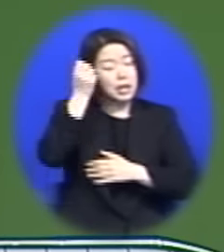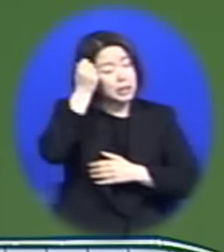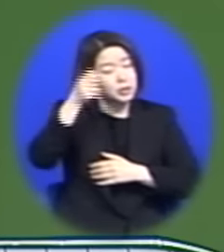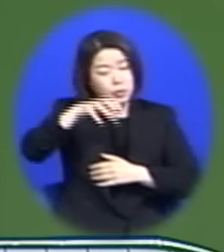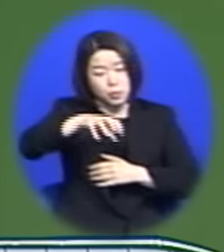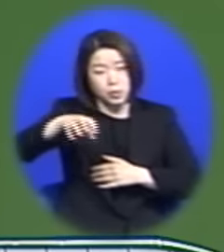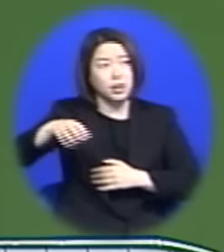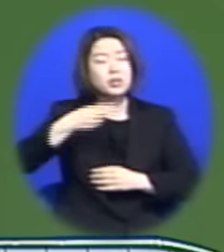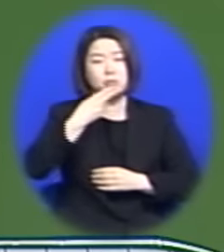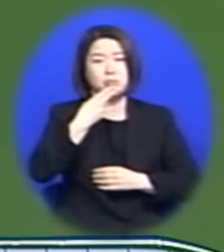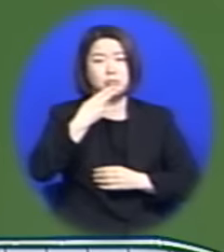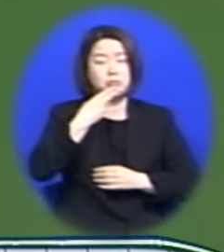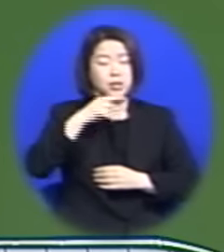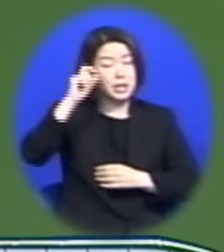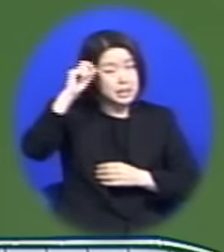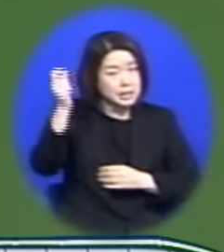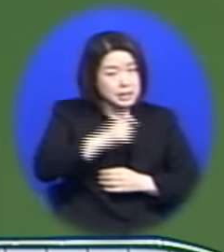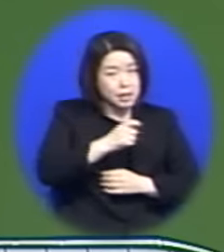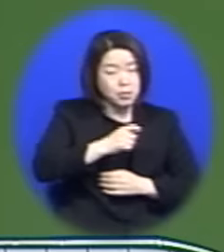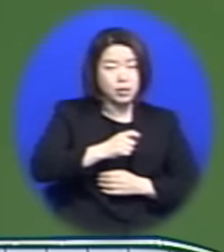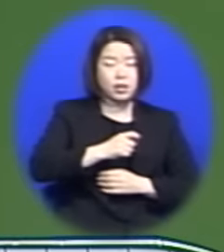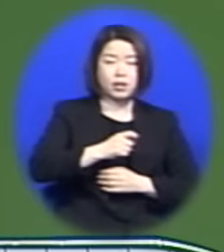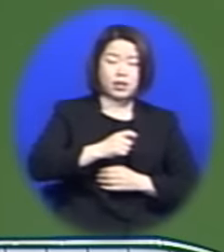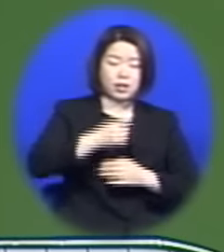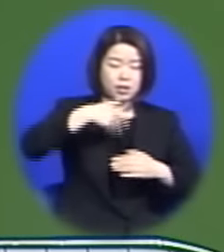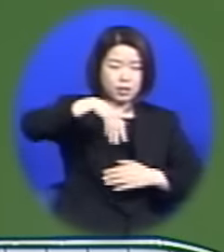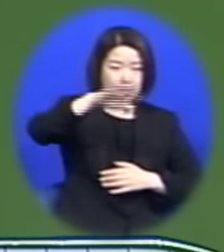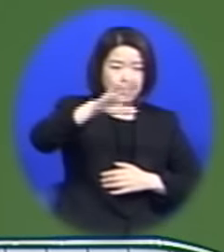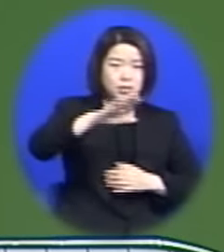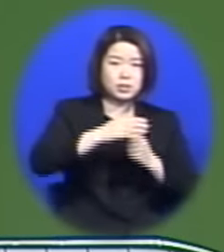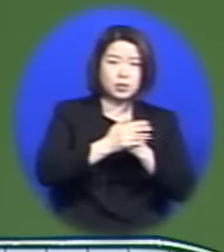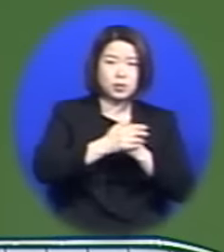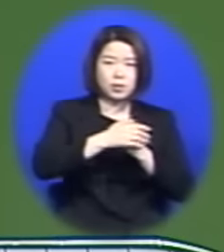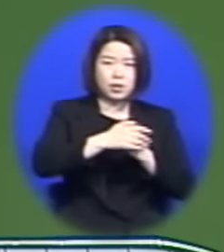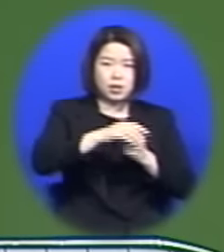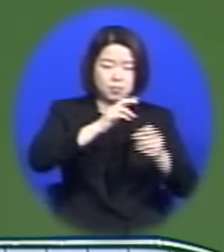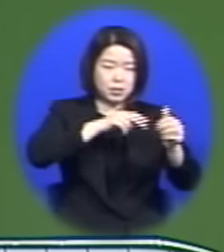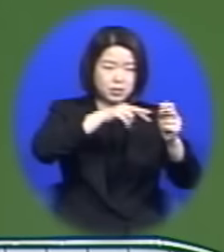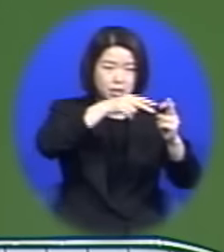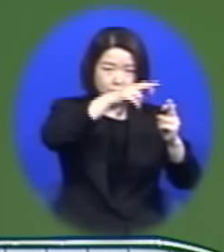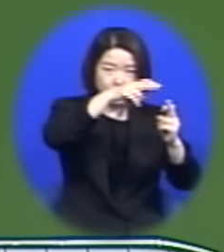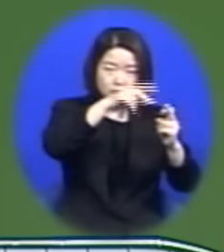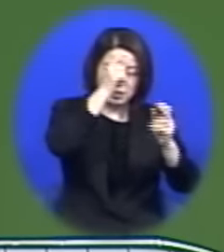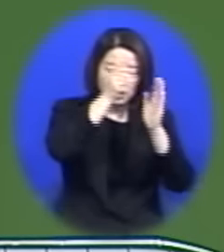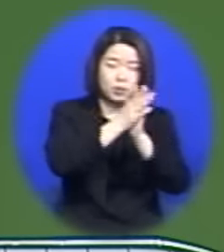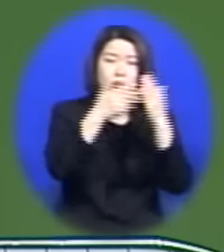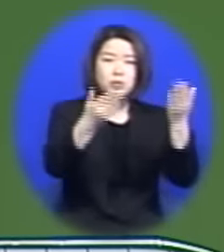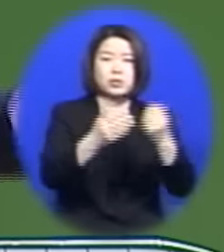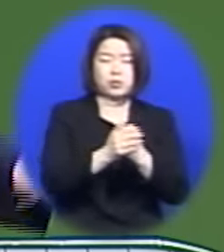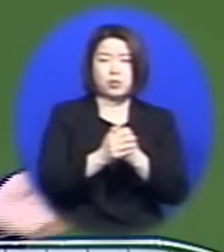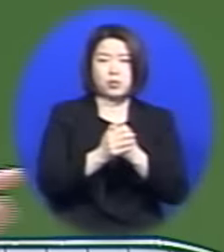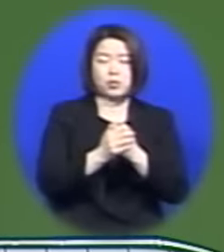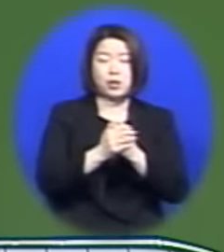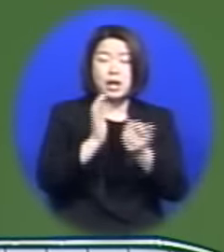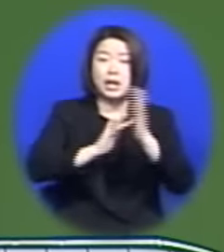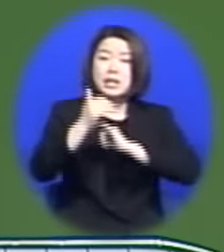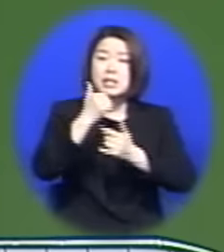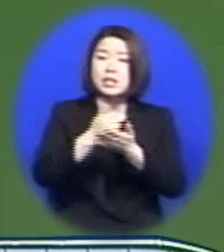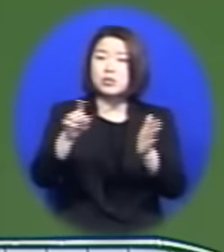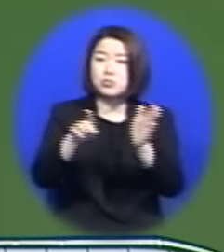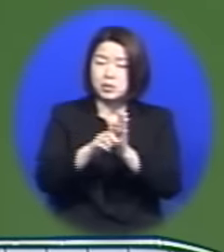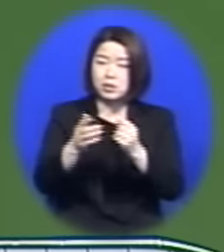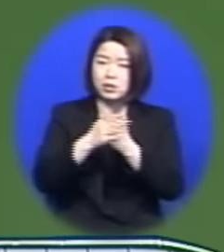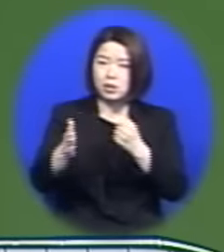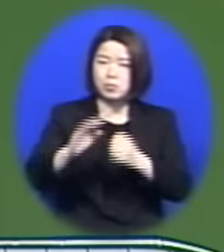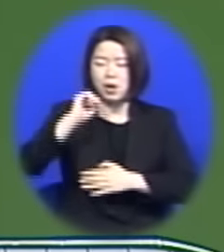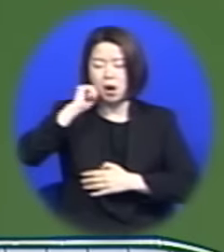새벽에 나가서 산에 올라가서 기도하고 목숨을 걸고 예수를 믿으시고 예수 믿는 것 때문에 그렇게 어려움을